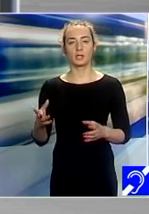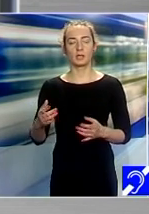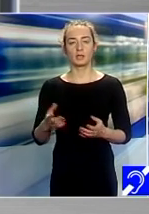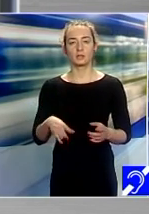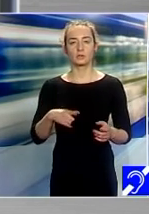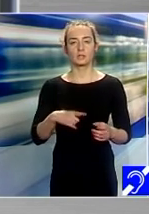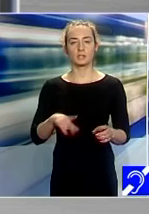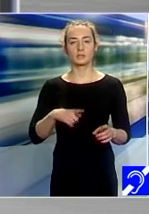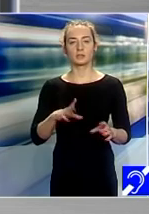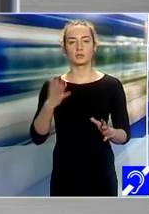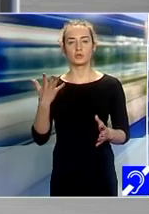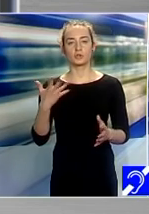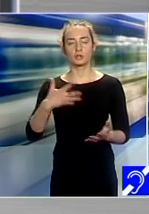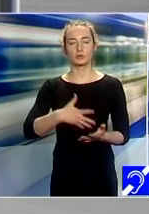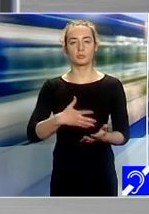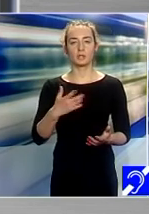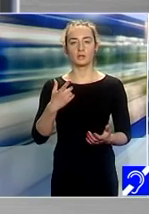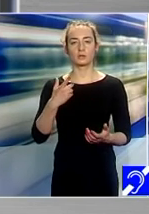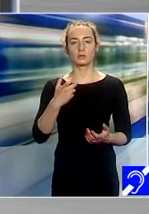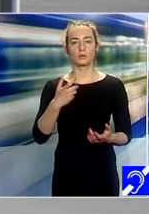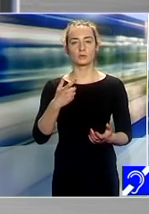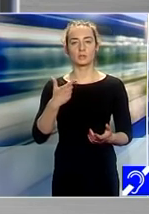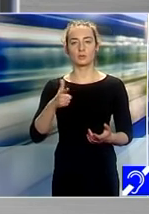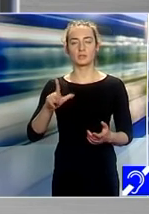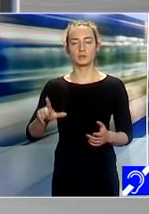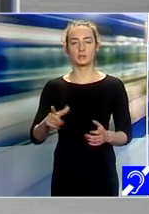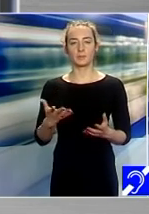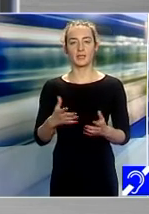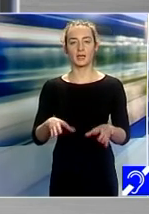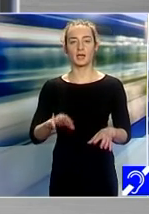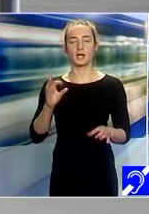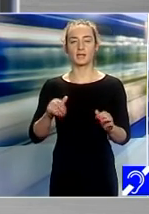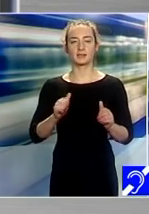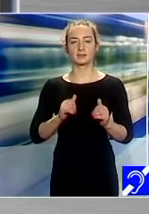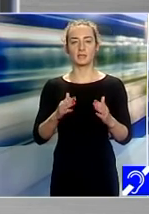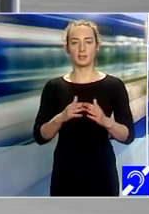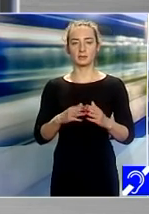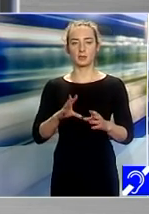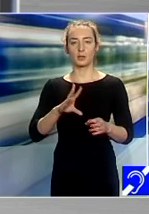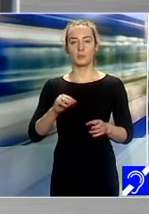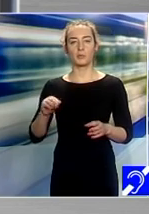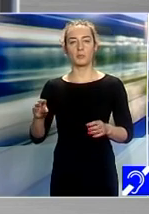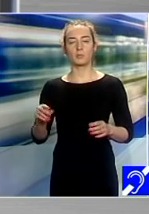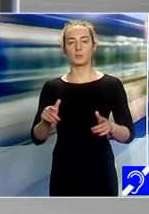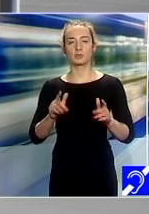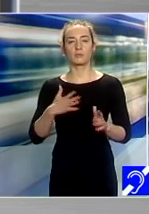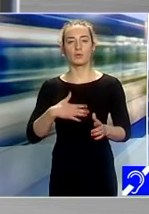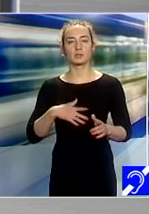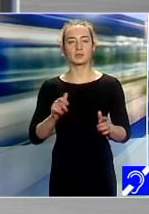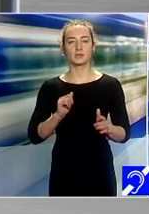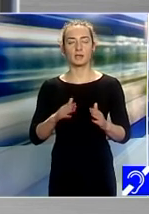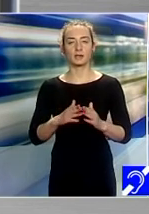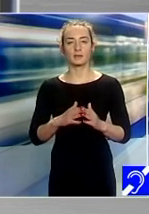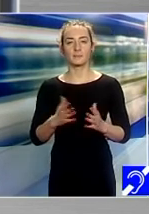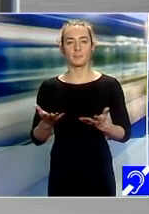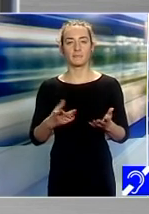acasă sunt 5127. Deci, mult mai mulți preferă să stea 2 ani acasă cu copilul. Și care stau de la